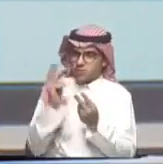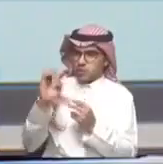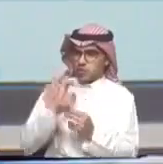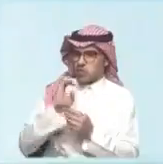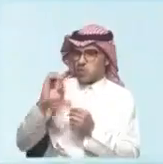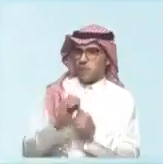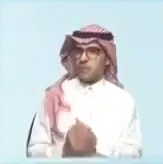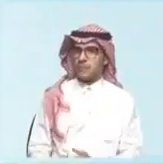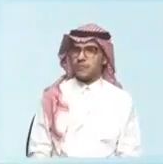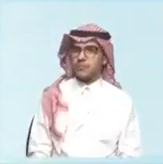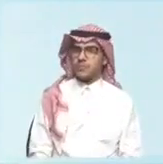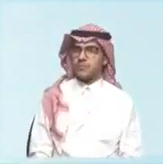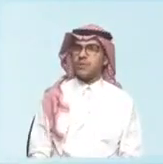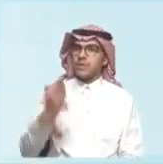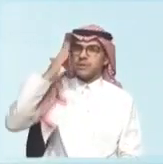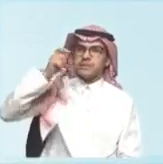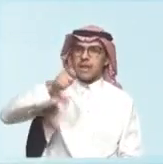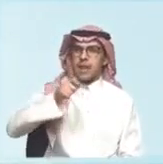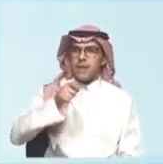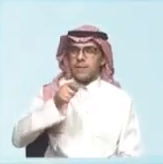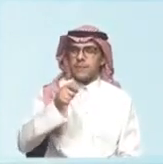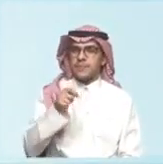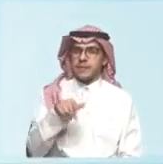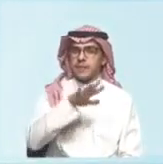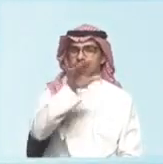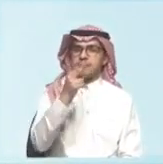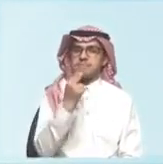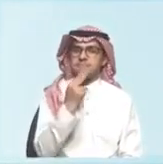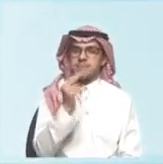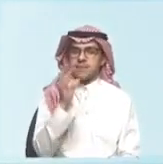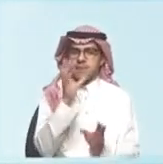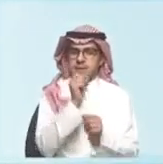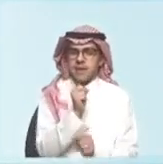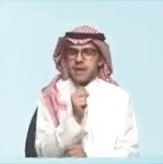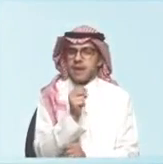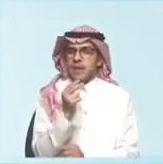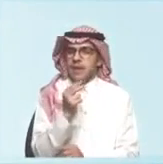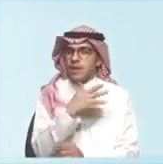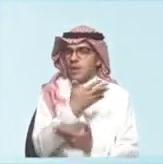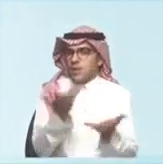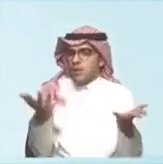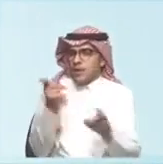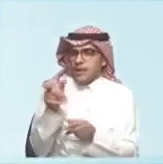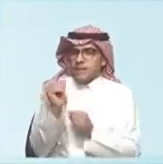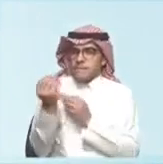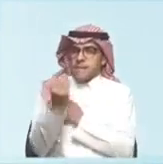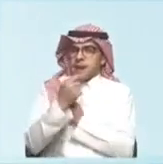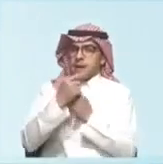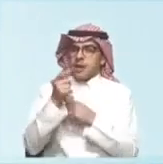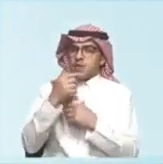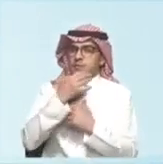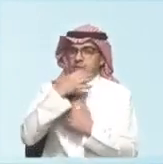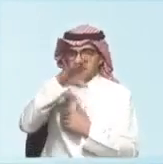المنطقة؟ السلام عليكم، تحية للجميع. رعاية سيدي خادم الحرمين الشريفين مع بعض